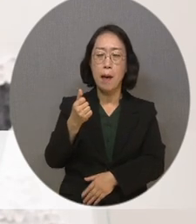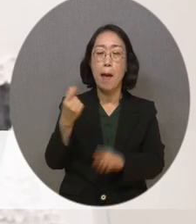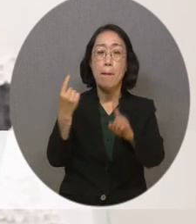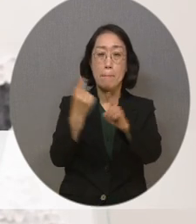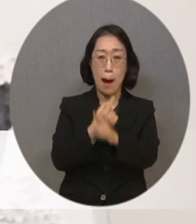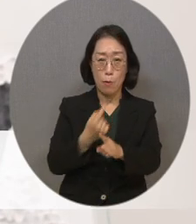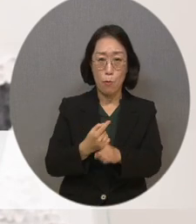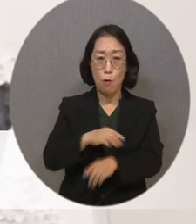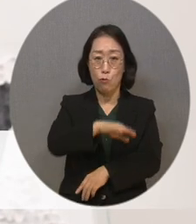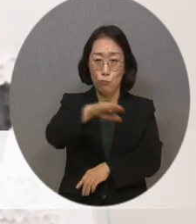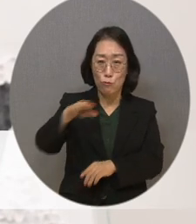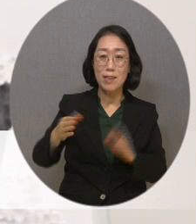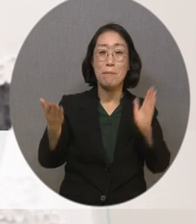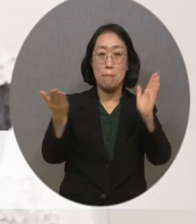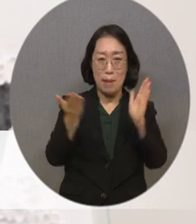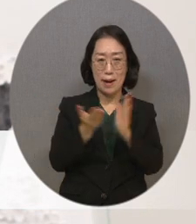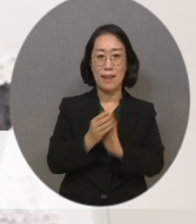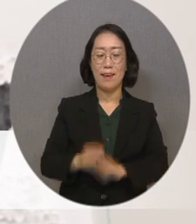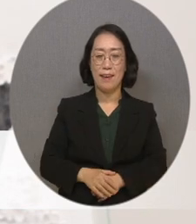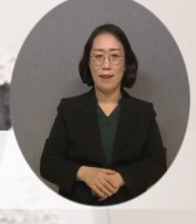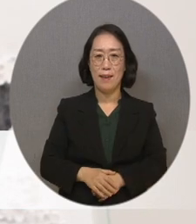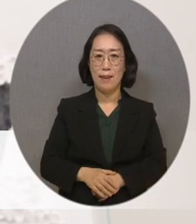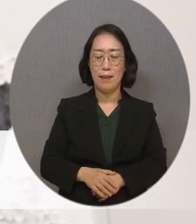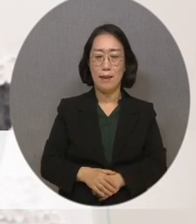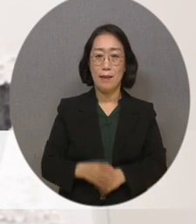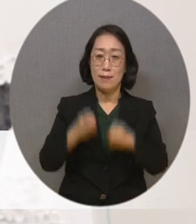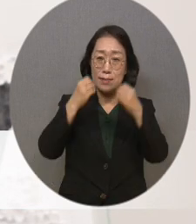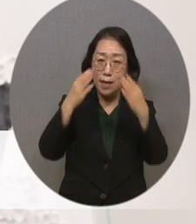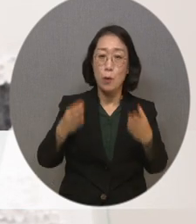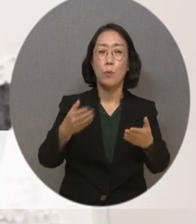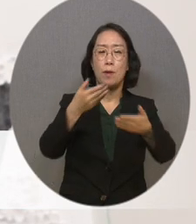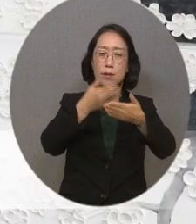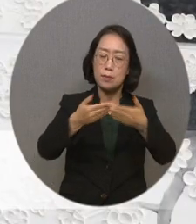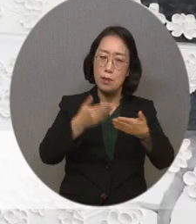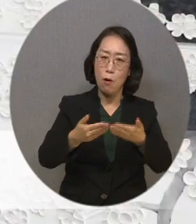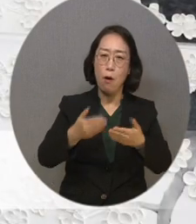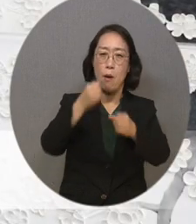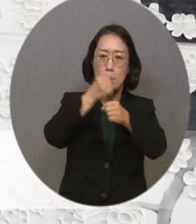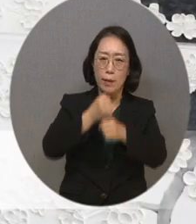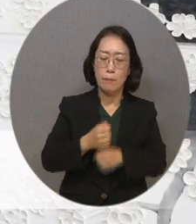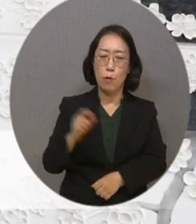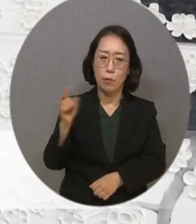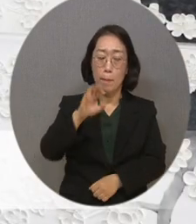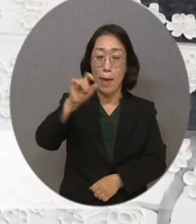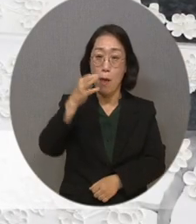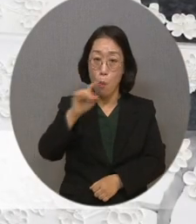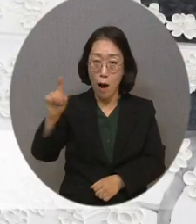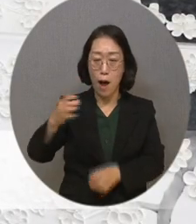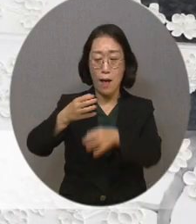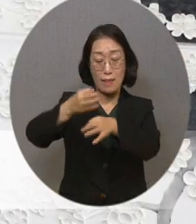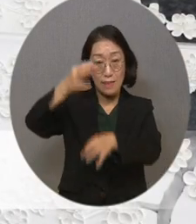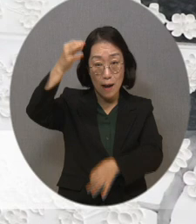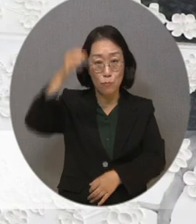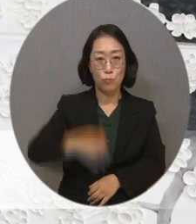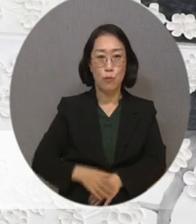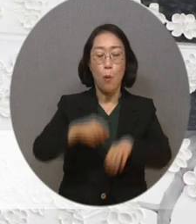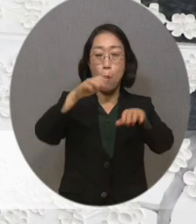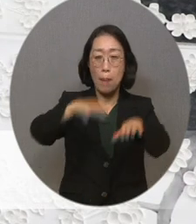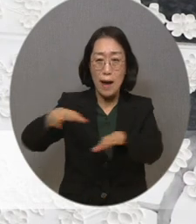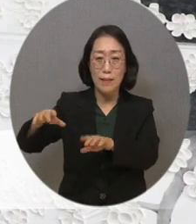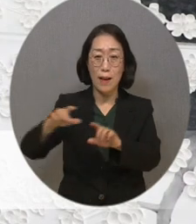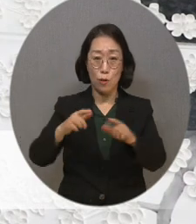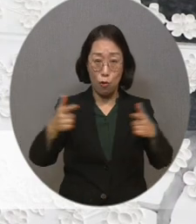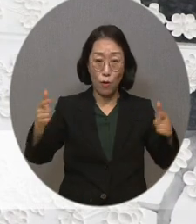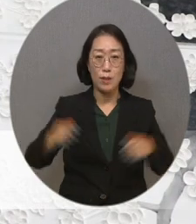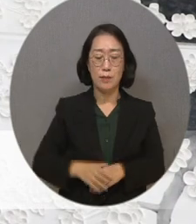현대적으로 우리 것이니까 좀 더 다시 해석을 하면 어쩔까 싶어가지고 매화랄지 대나무랄지 바다랄지 이런